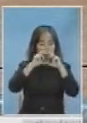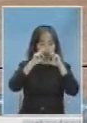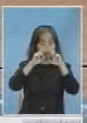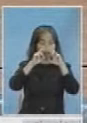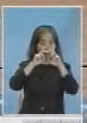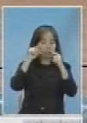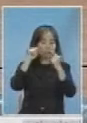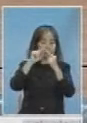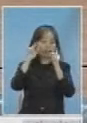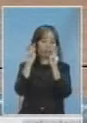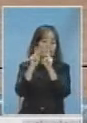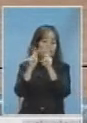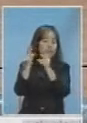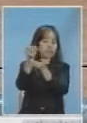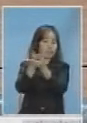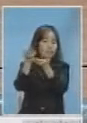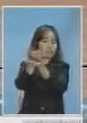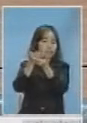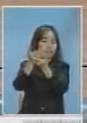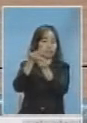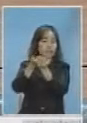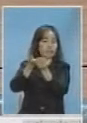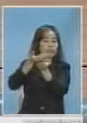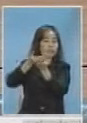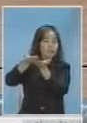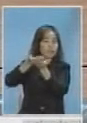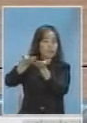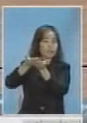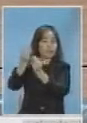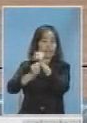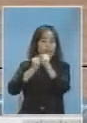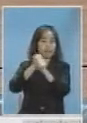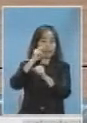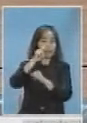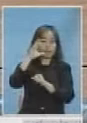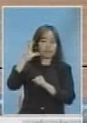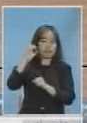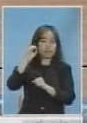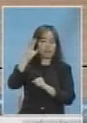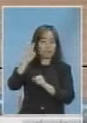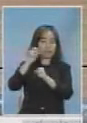รมการพิจารณางบประมาณรายจ่ายประจำปี2556ได้ทำงาน